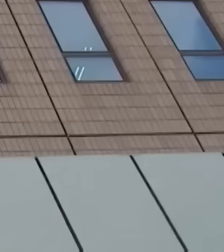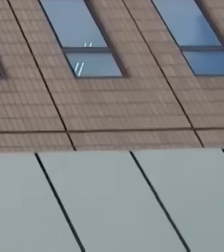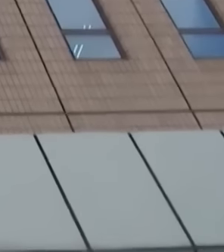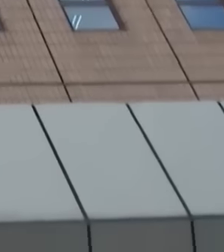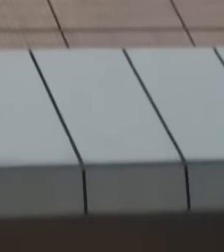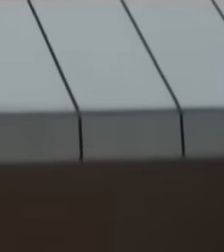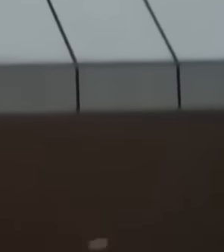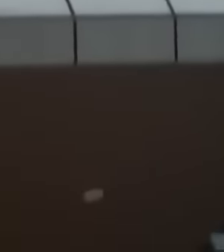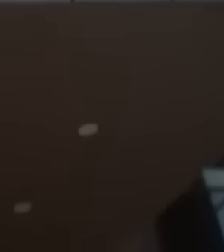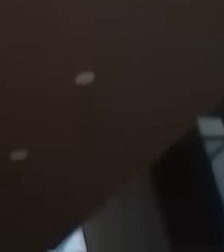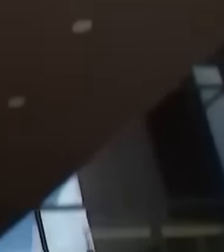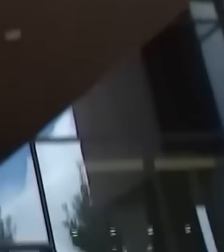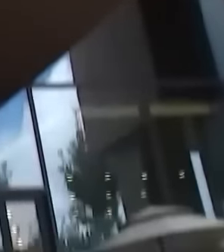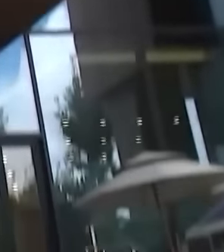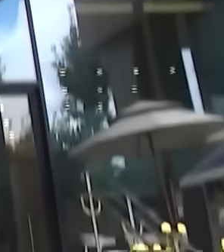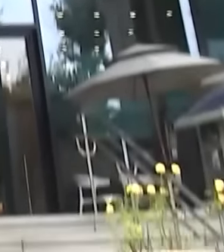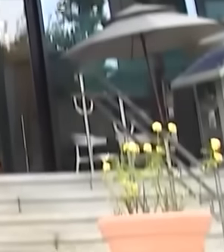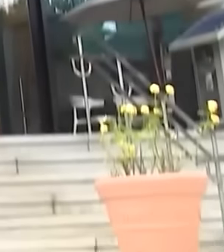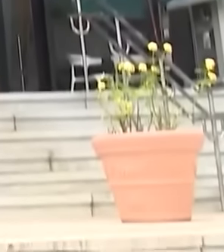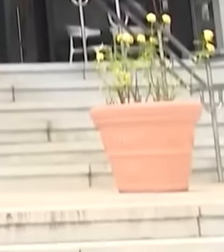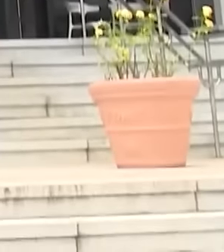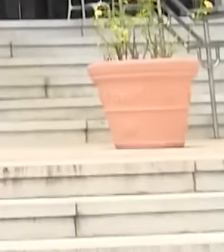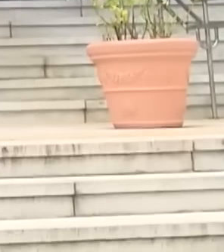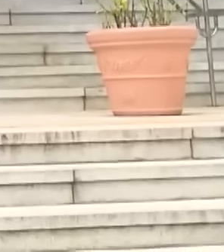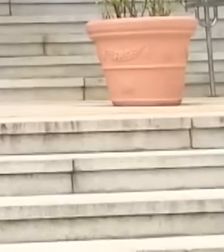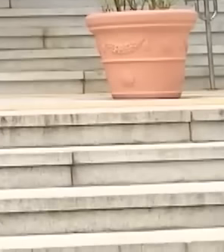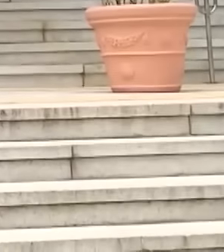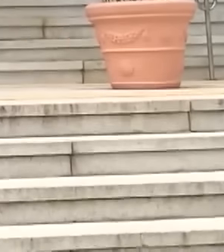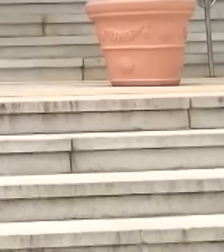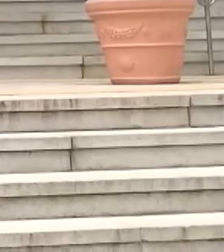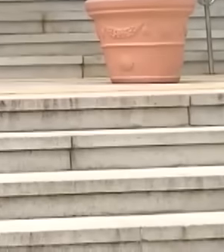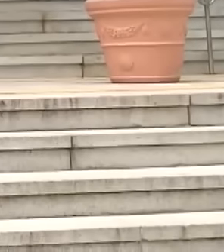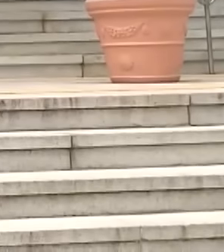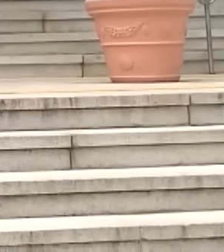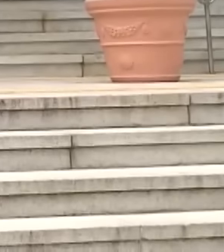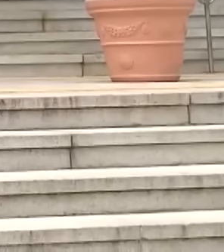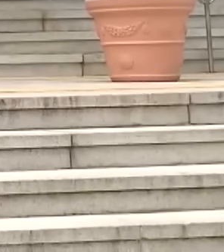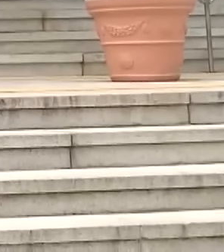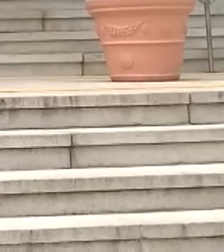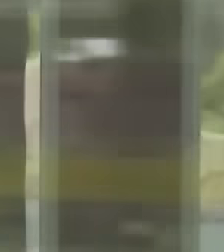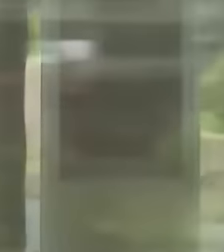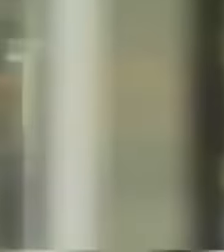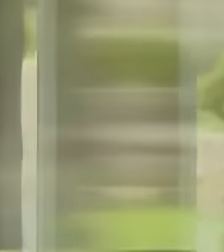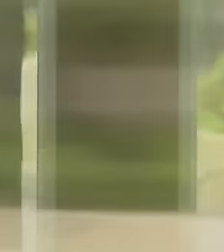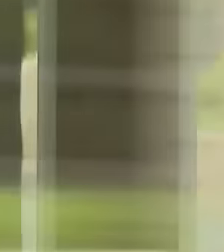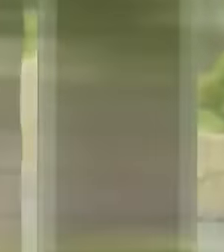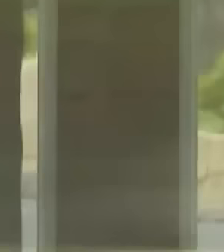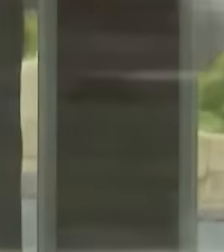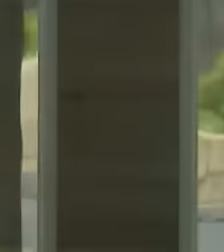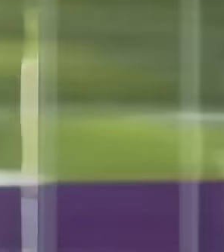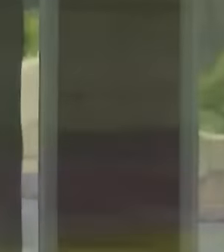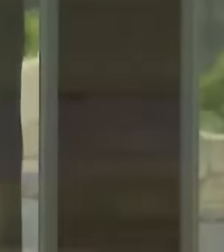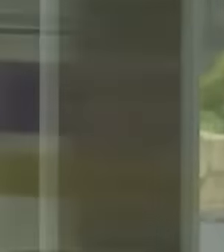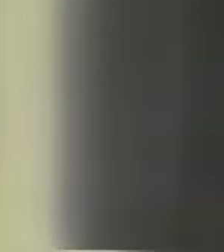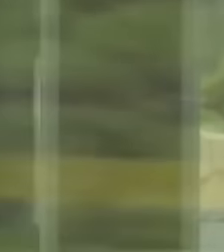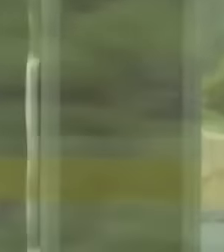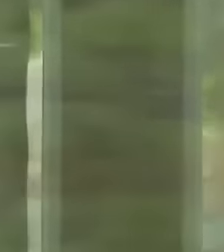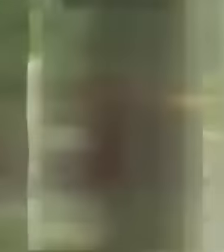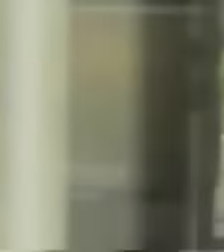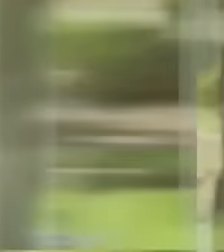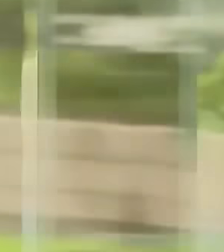일부 방문진 이사 지원자들은 방통을 향해 공정하고 투명하게 경쟁할 권리와 평등권 등을 침해받았다며